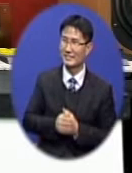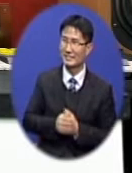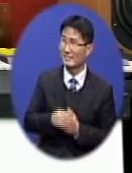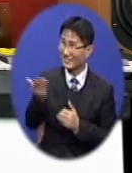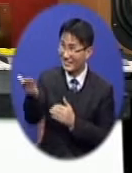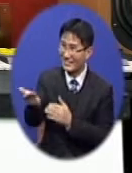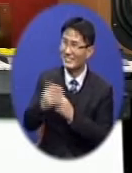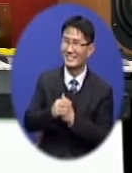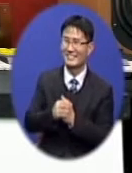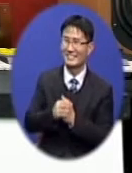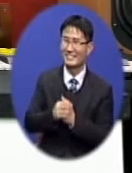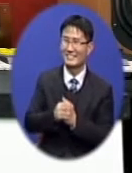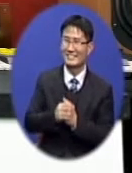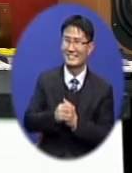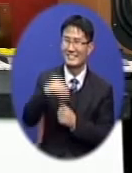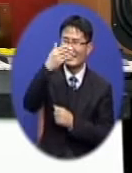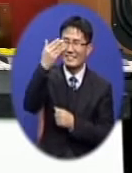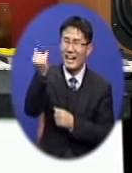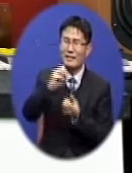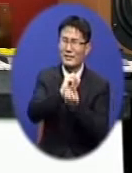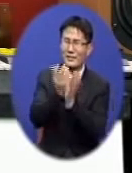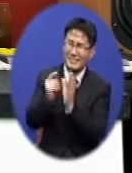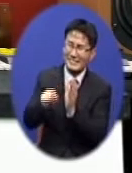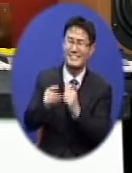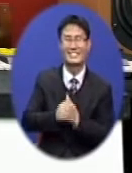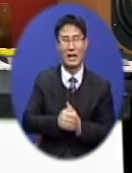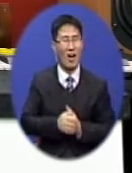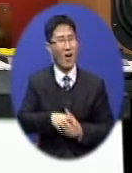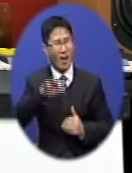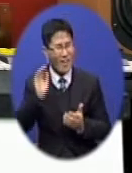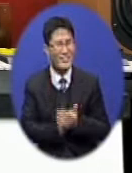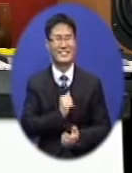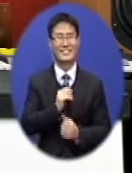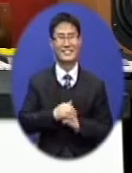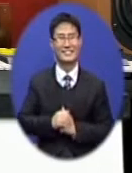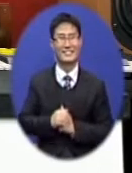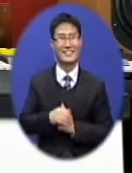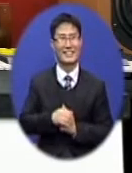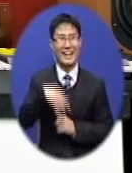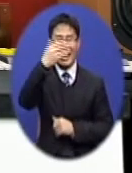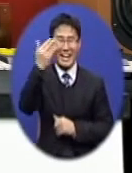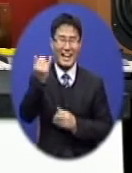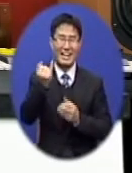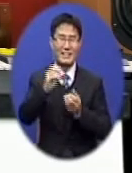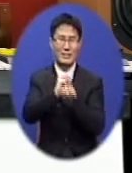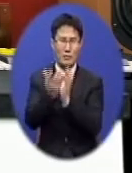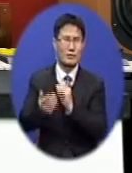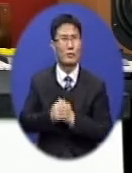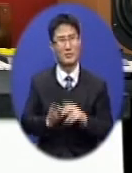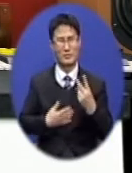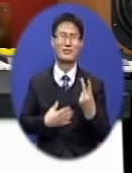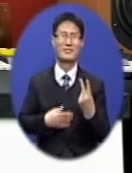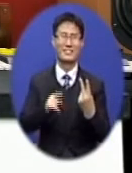송봉수 선생님 좋아하니까 한미꽃 하고 싶어요. 아이고, 수지 맞았습니다, 오늘. 오늘 네, 노래 한미꽃이 두 번이나 나가네요. 그러게요.